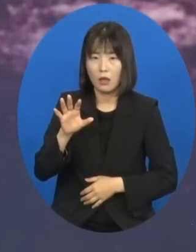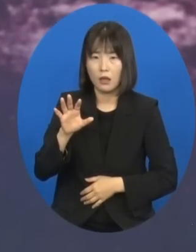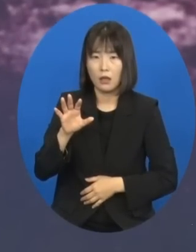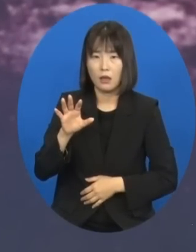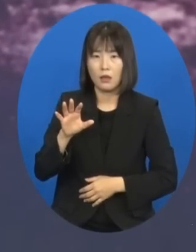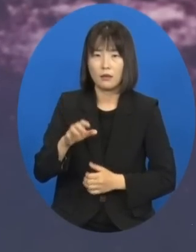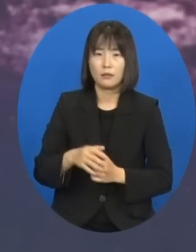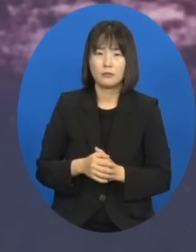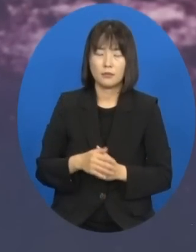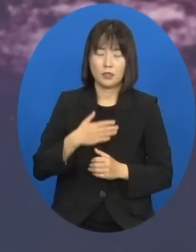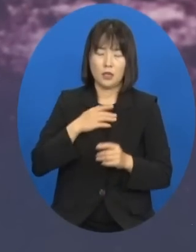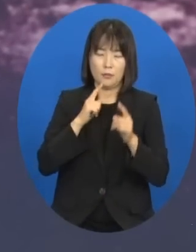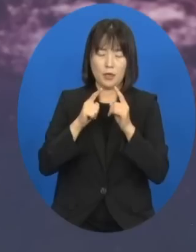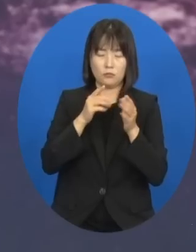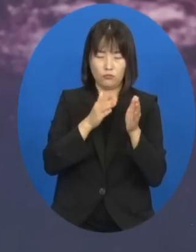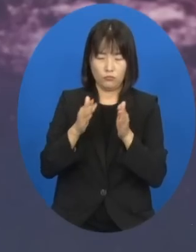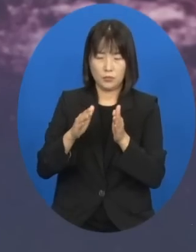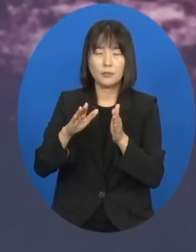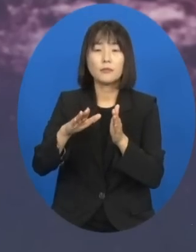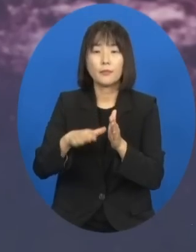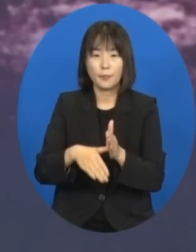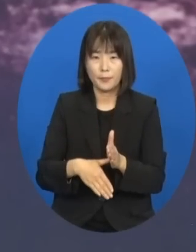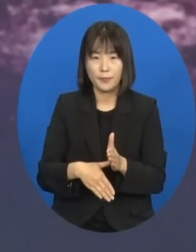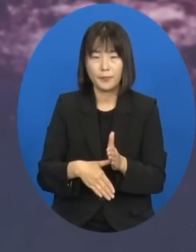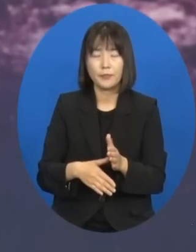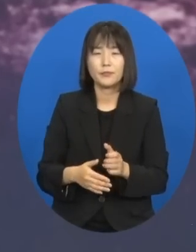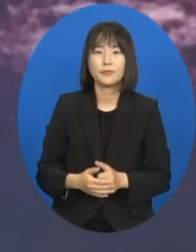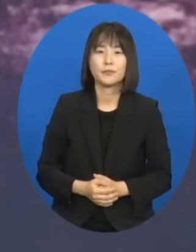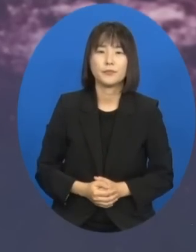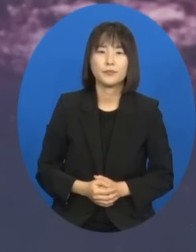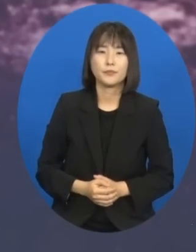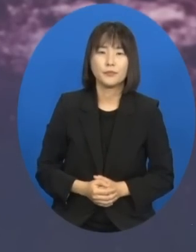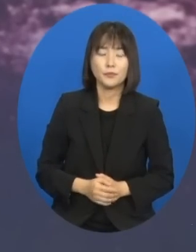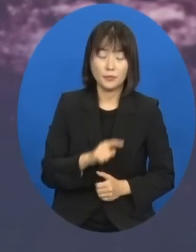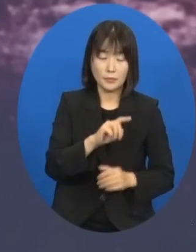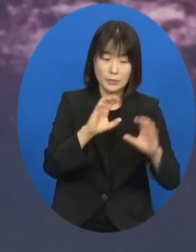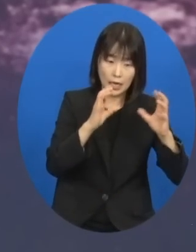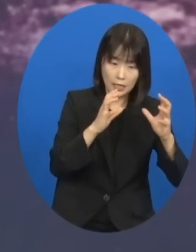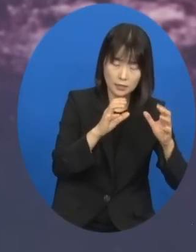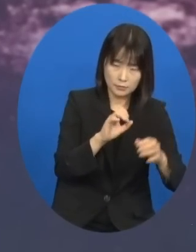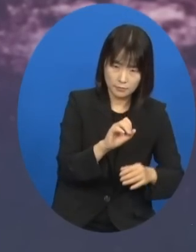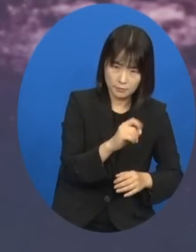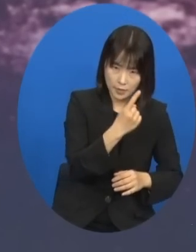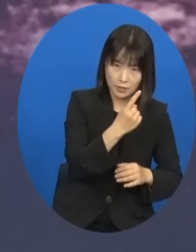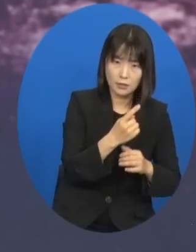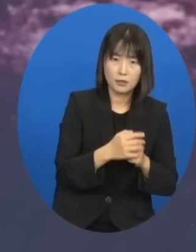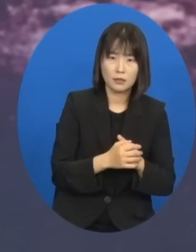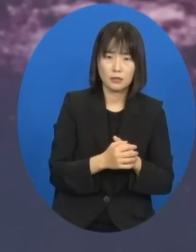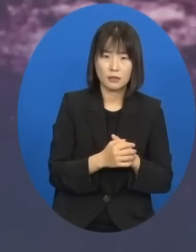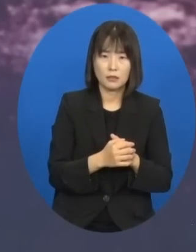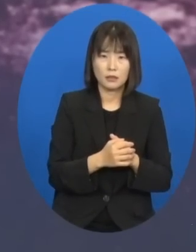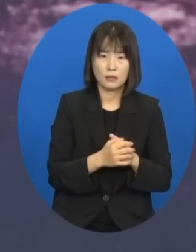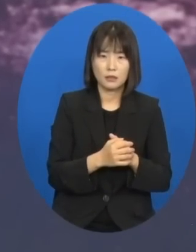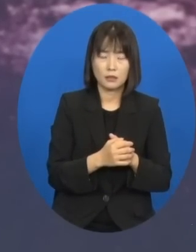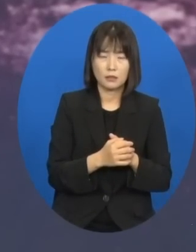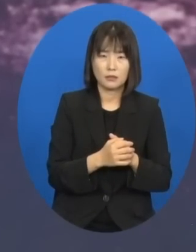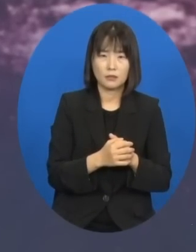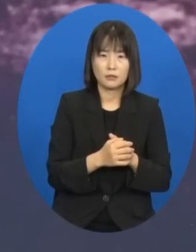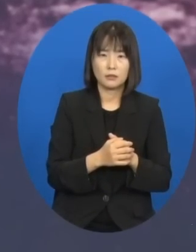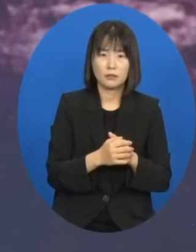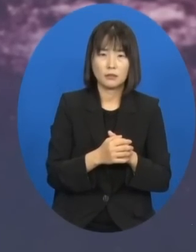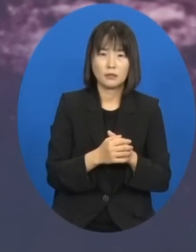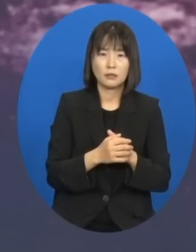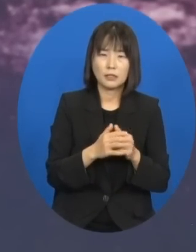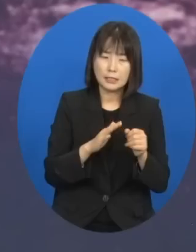저는 말씀을 준비하면서 비록 그 아이로 인하여서 사랑하면 여러분 좁아진다고 했잖아요.